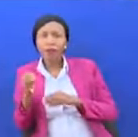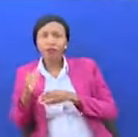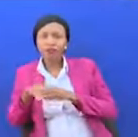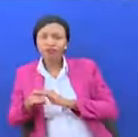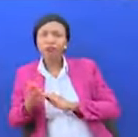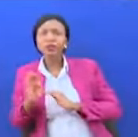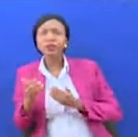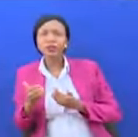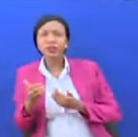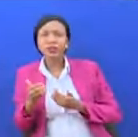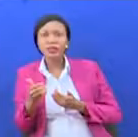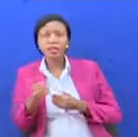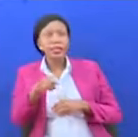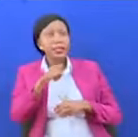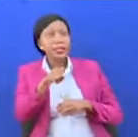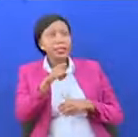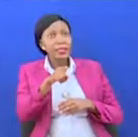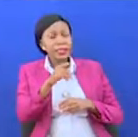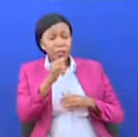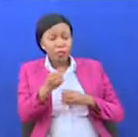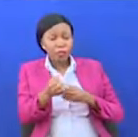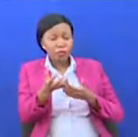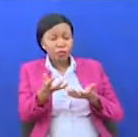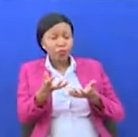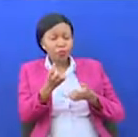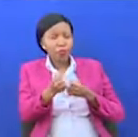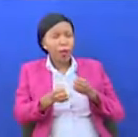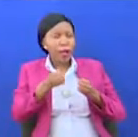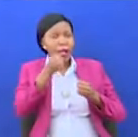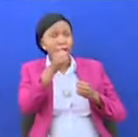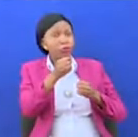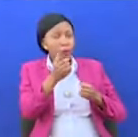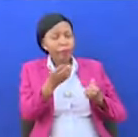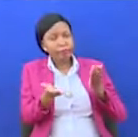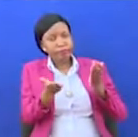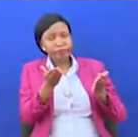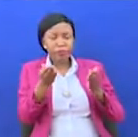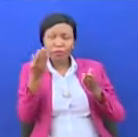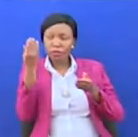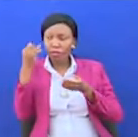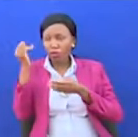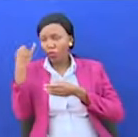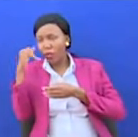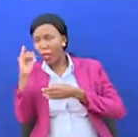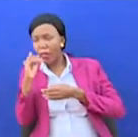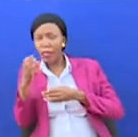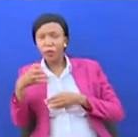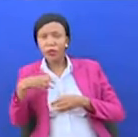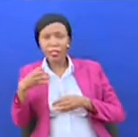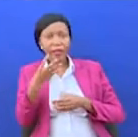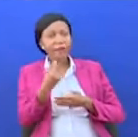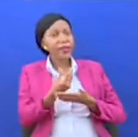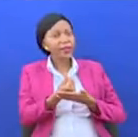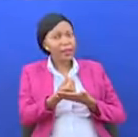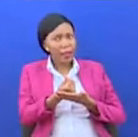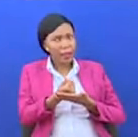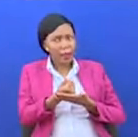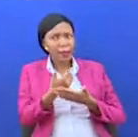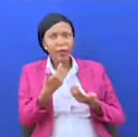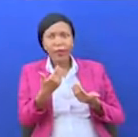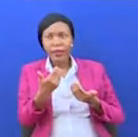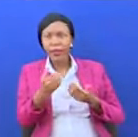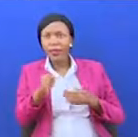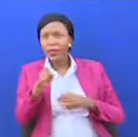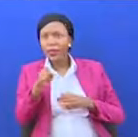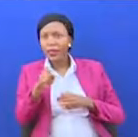Sasa ziko hatua tunaweza kuchukua, na tumekuwa tukishauriana na wenzetu wa Wizara ya Fedha, kwamba kama kodi